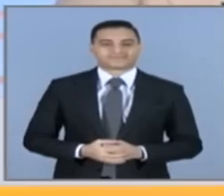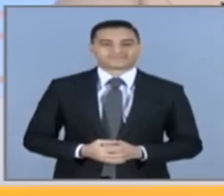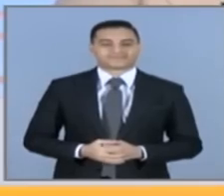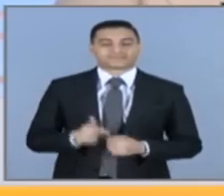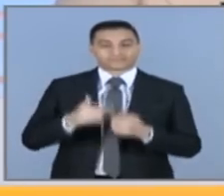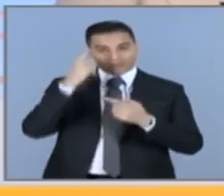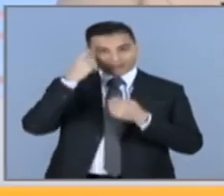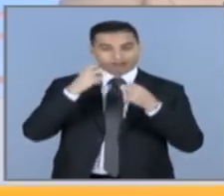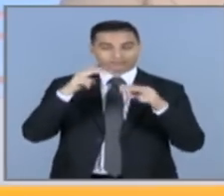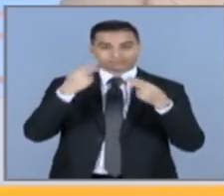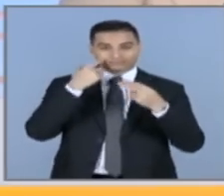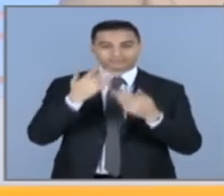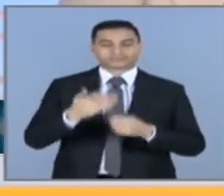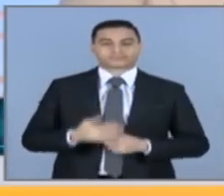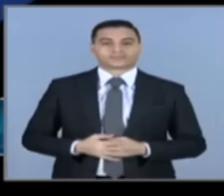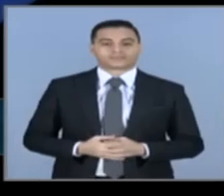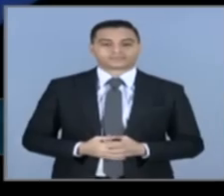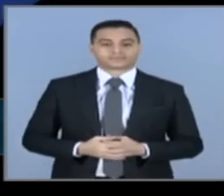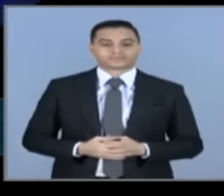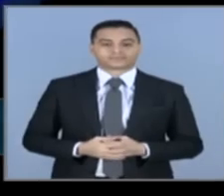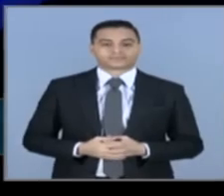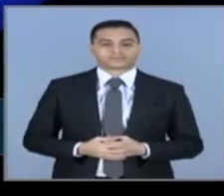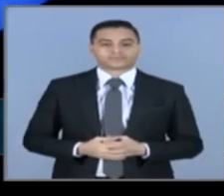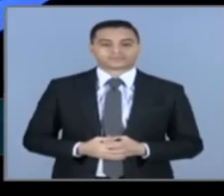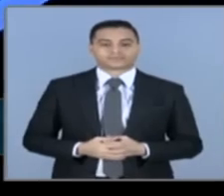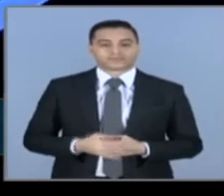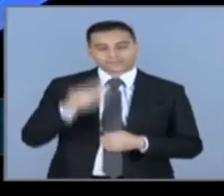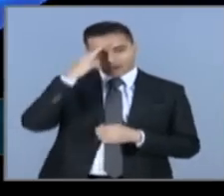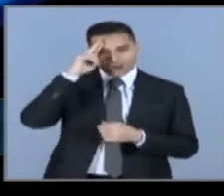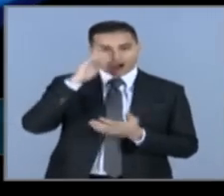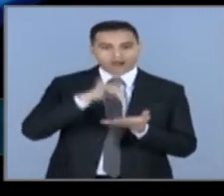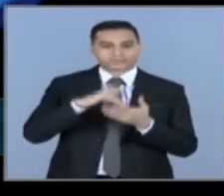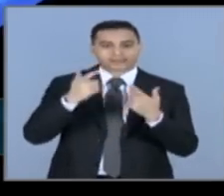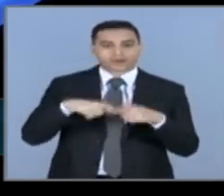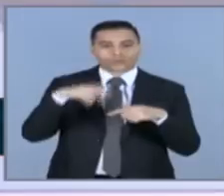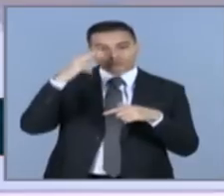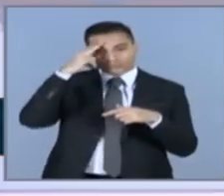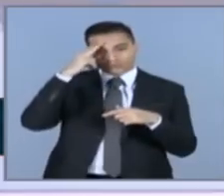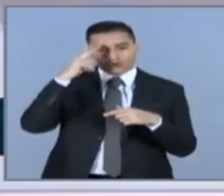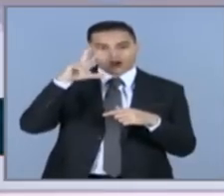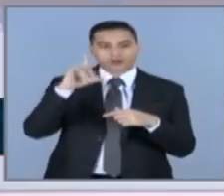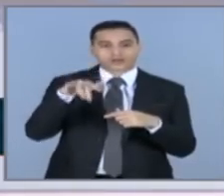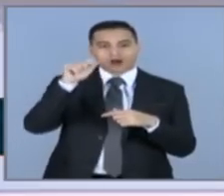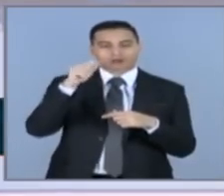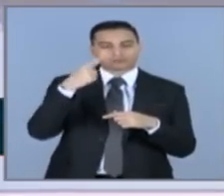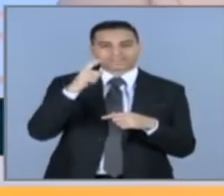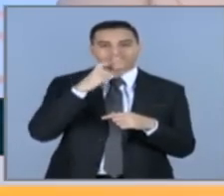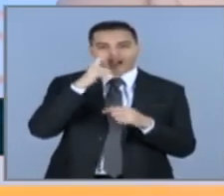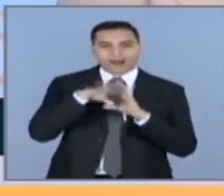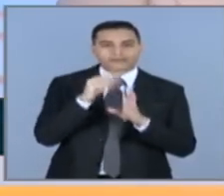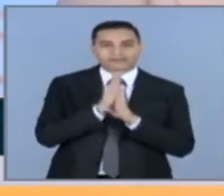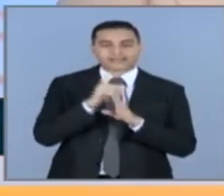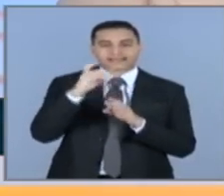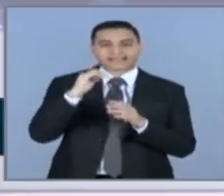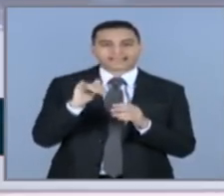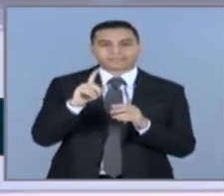تحت الضغط. كاونتر. ما هي عاصمة دولة السعودية؟ رياض. صح. فنانة قامت بدور